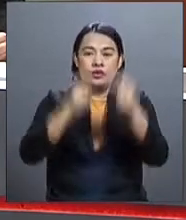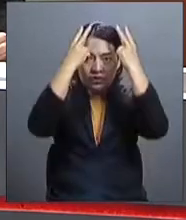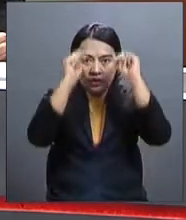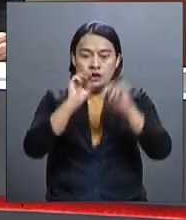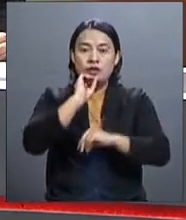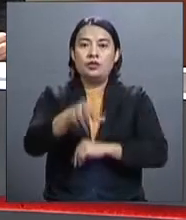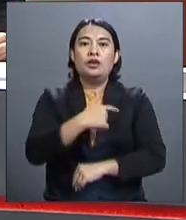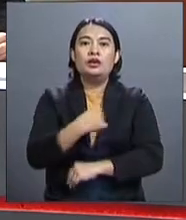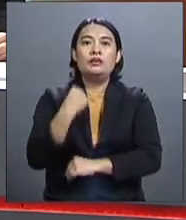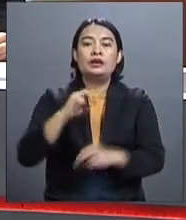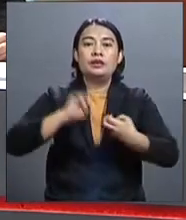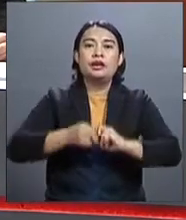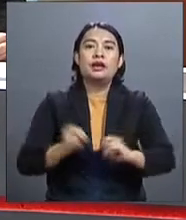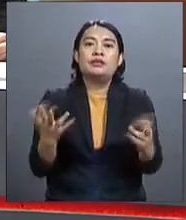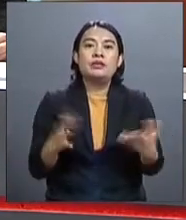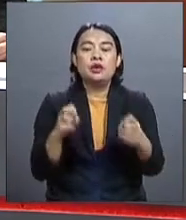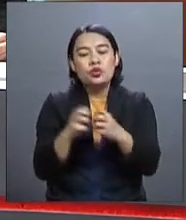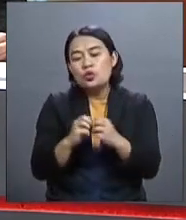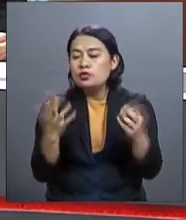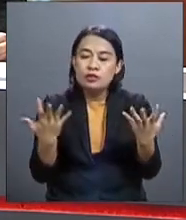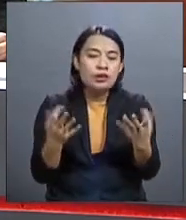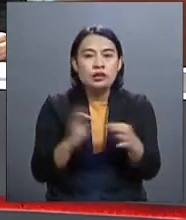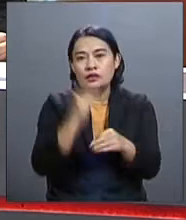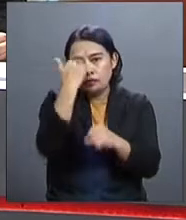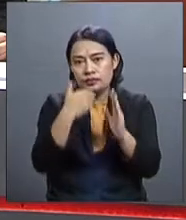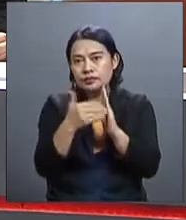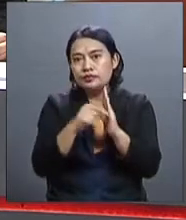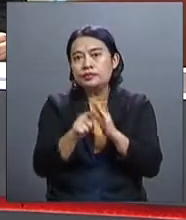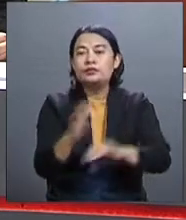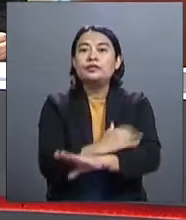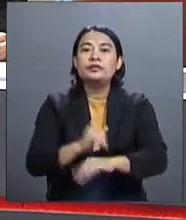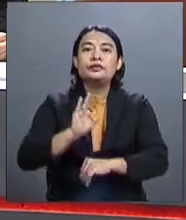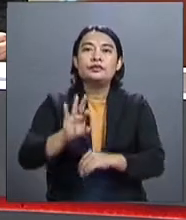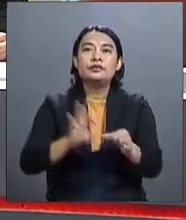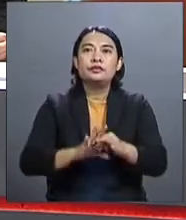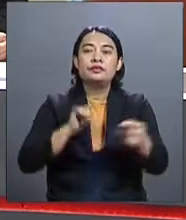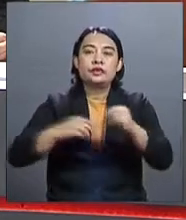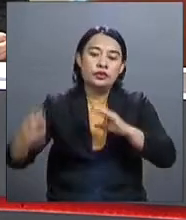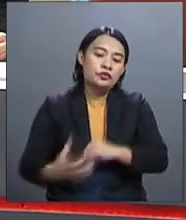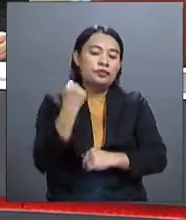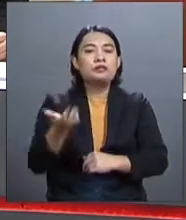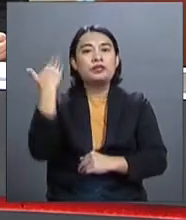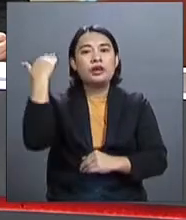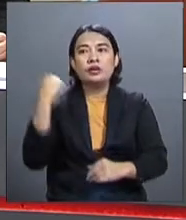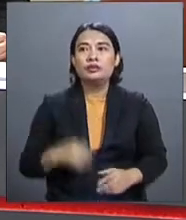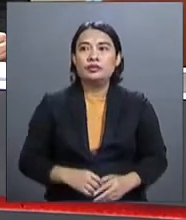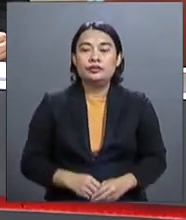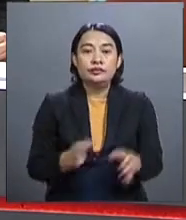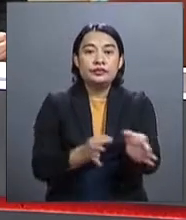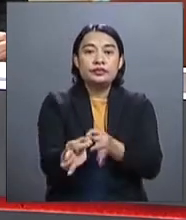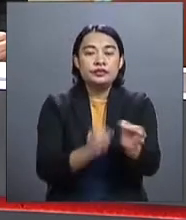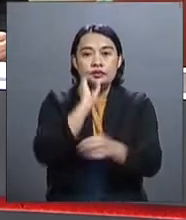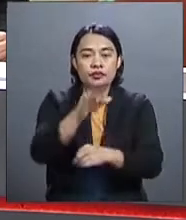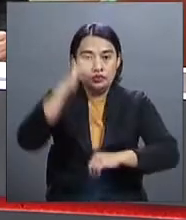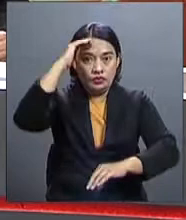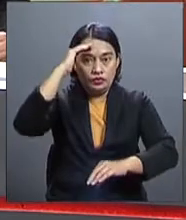าจะไม่มีปัญหาวุ่นวายแม้ว่าจะเคยเป็นพื้นที่เคลื่อนไหวทางการเมืองในช่วงรัฐประหารค่ะ นอกจากนี้ก็ชี้แจงด้วยนะคะว่ารัฐบาลลง